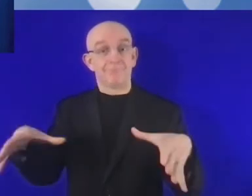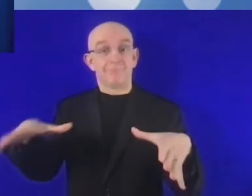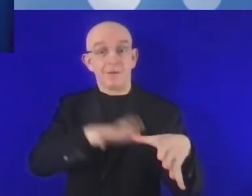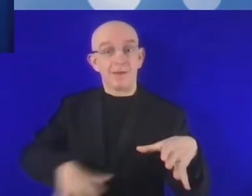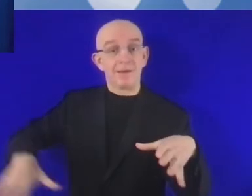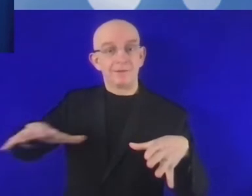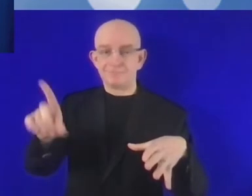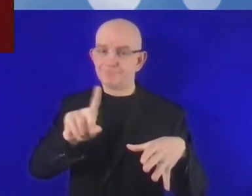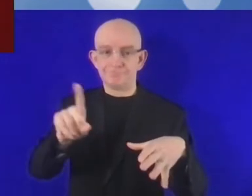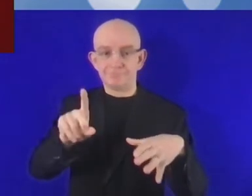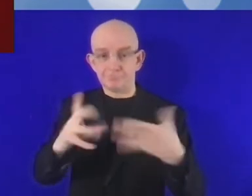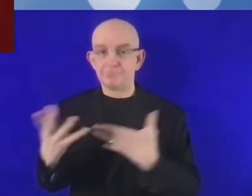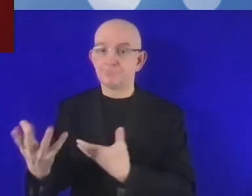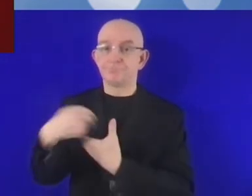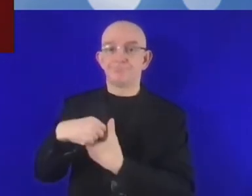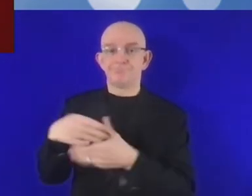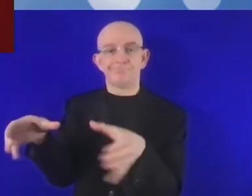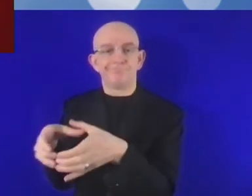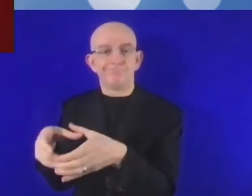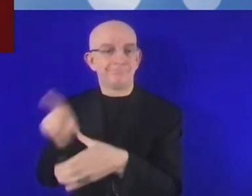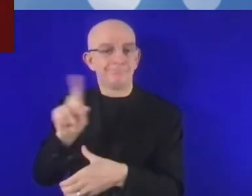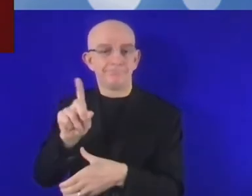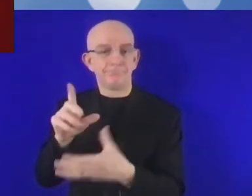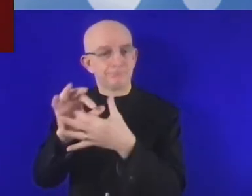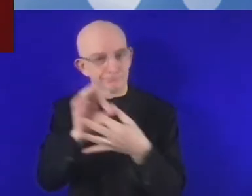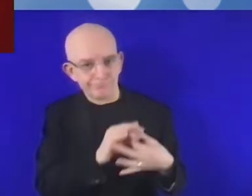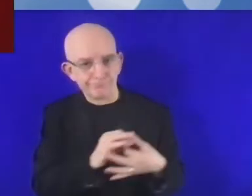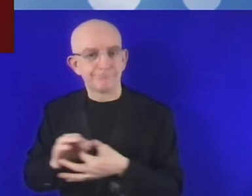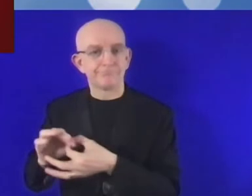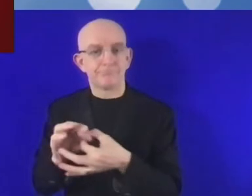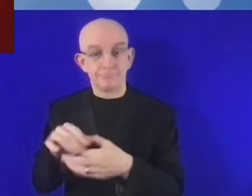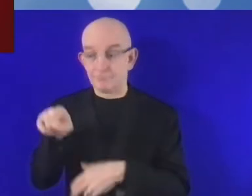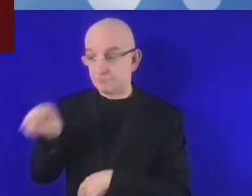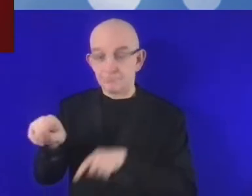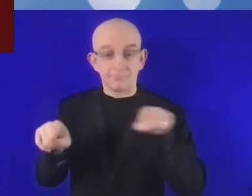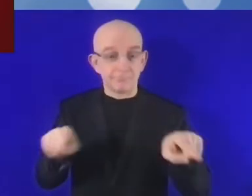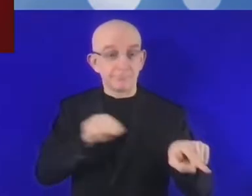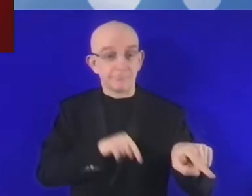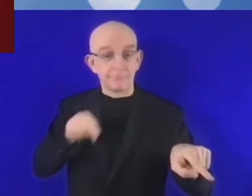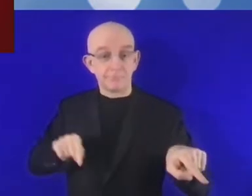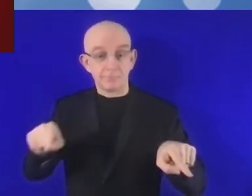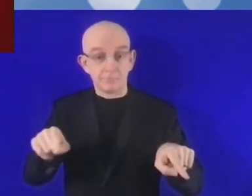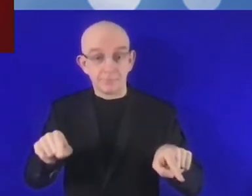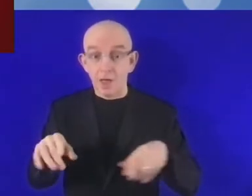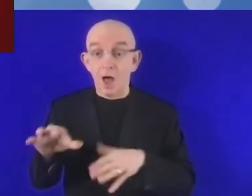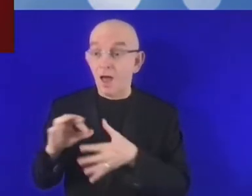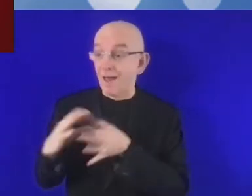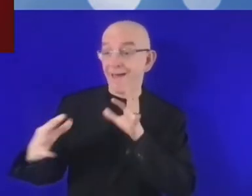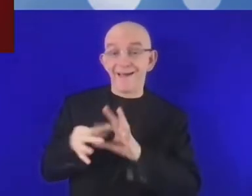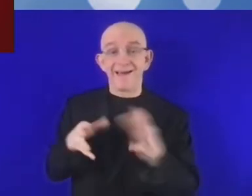واحدة أن تجيب. يجب أن نعمل سوية، يجب أن يكون هذا جهدا مشتركا،